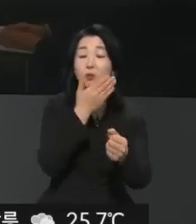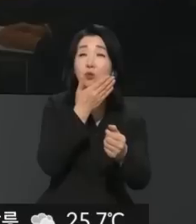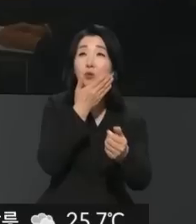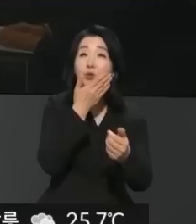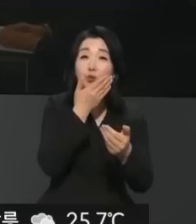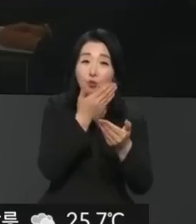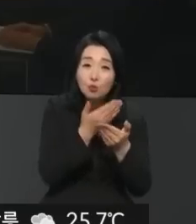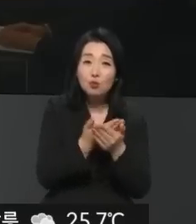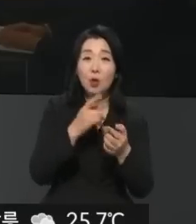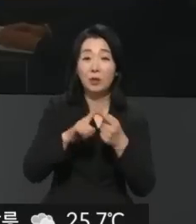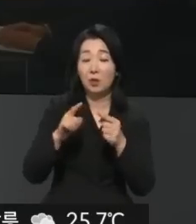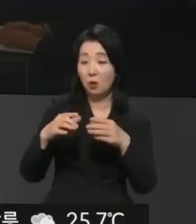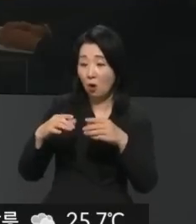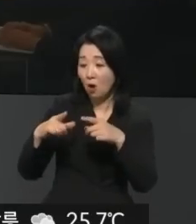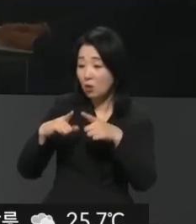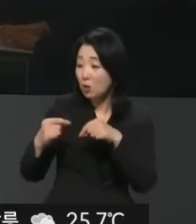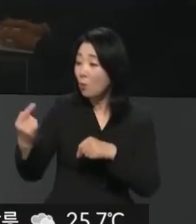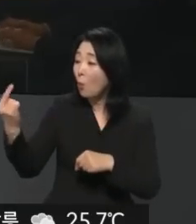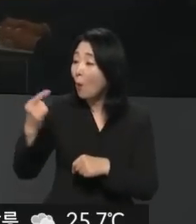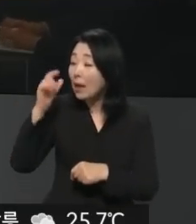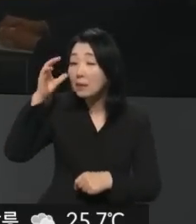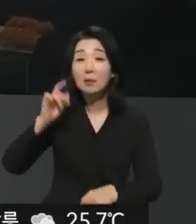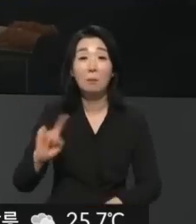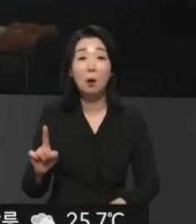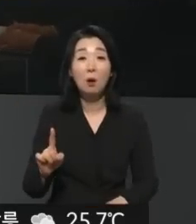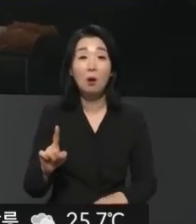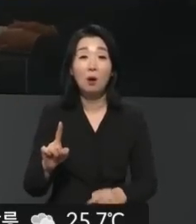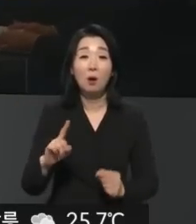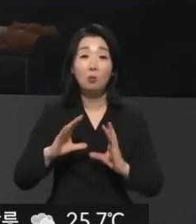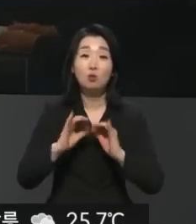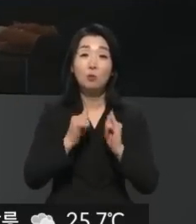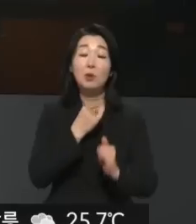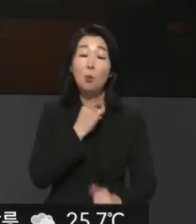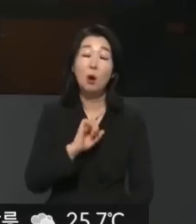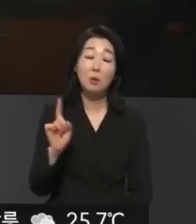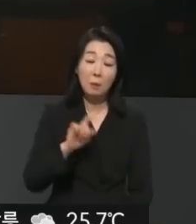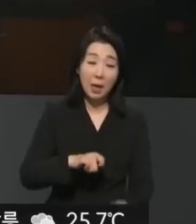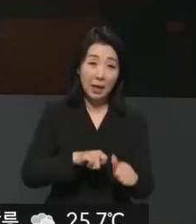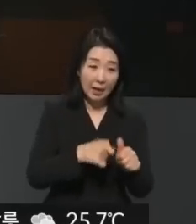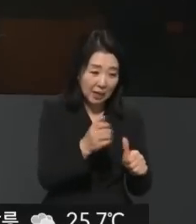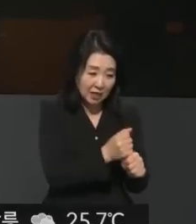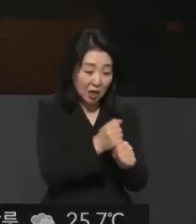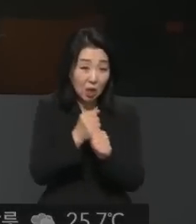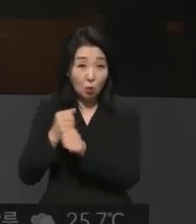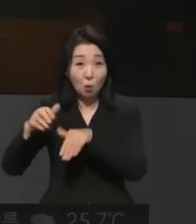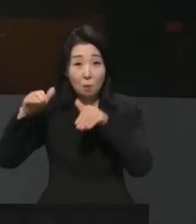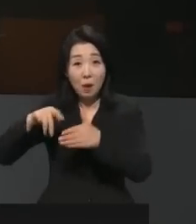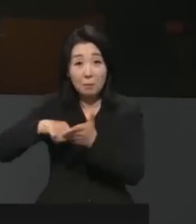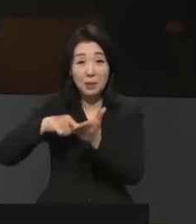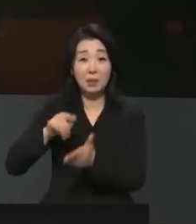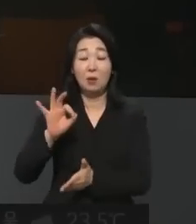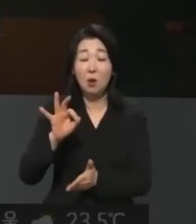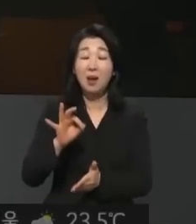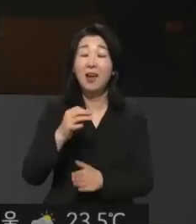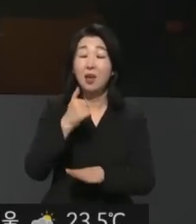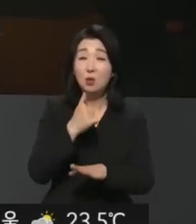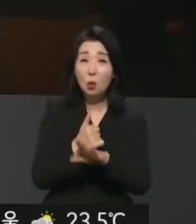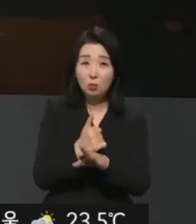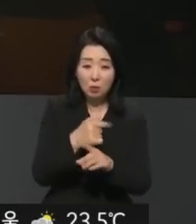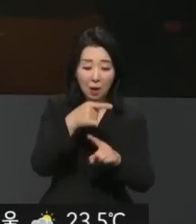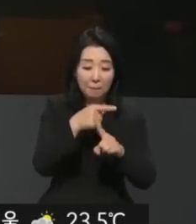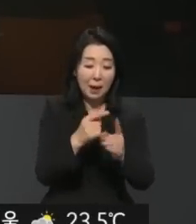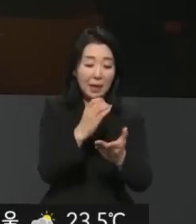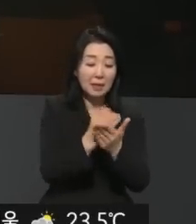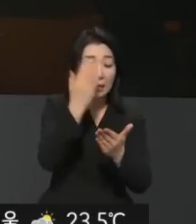뭐를 기대할 수 있을까요? 국민들이 제일 원하는 부분, 강제동원 배상안 발표 때 나온 이 반잔 채우기일 것 같은데요.